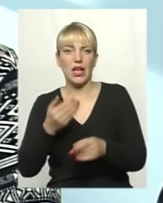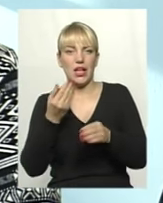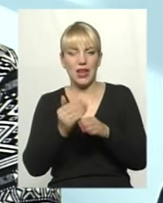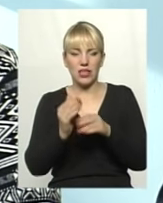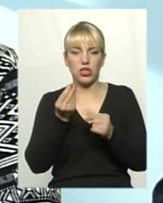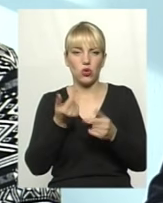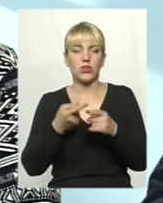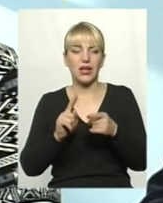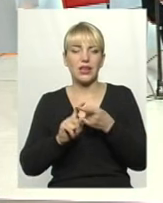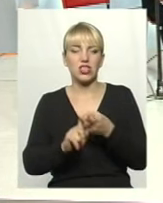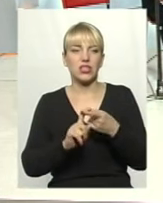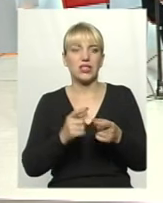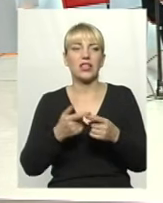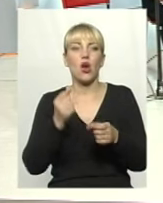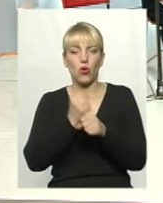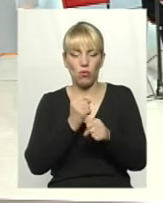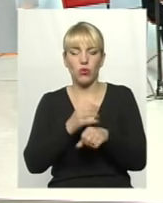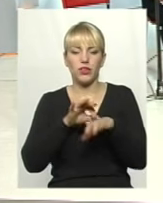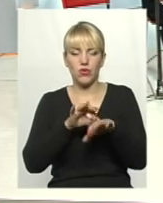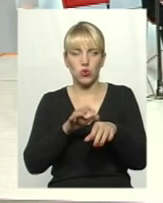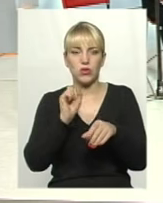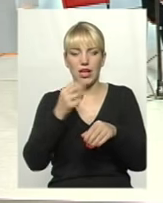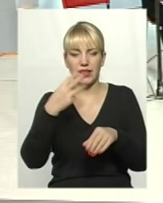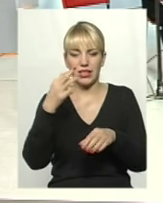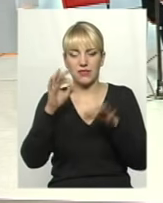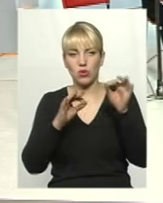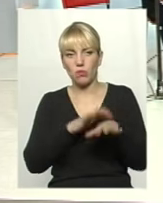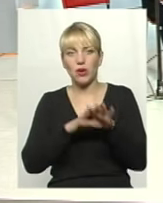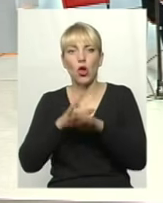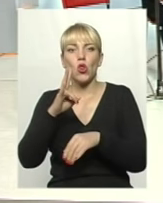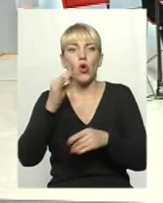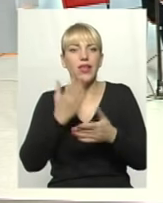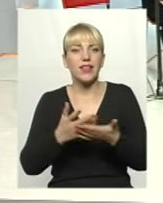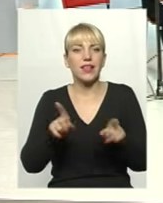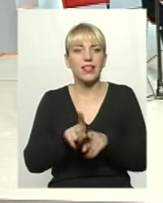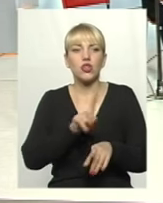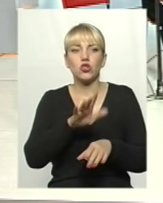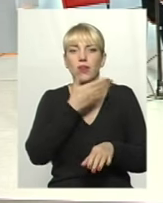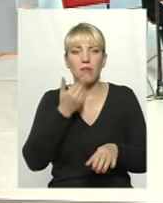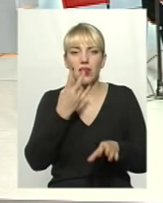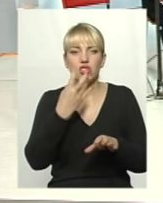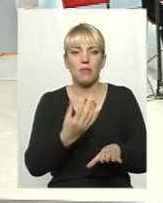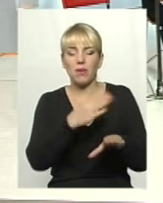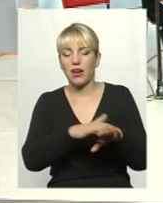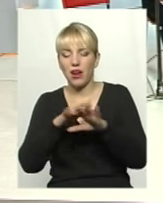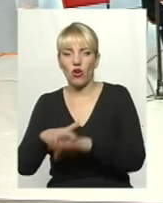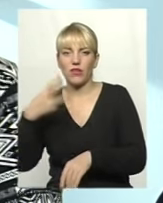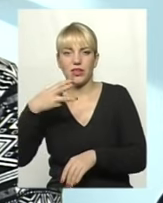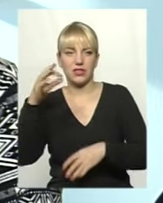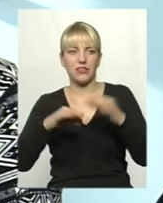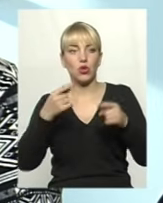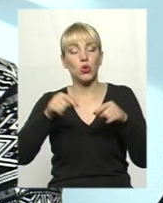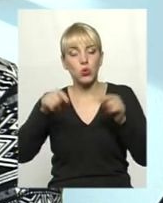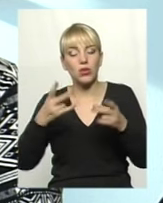частина з цим і пов'язана, що роботи ведуться, 30% перераховане. Але є такі, що не перерахували ще навіть 30%. І тут